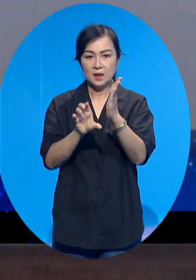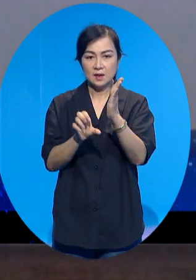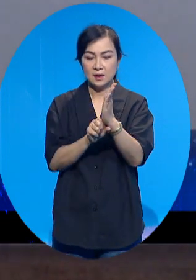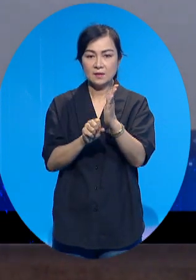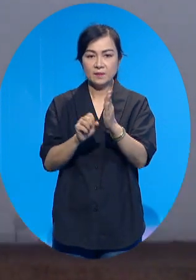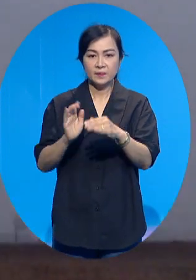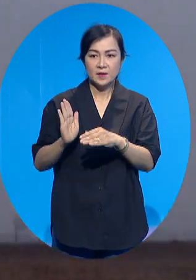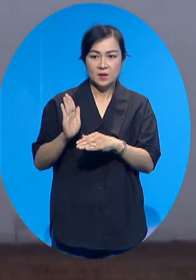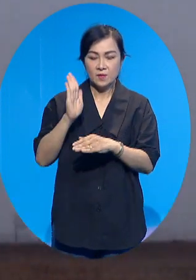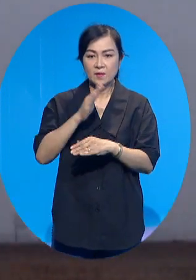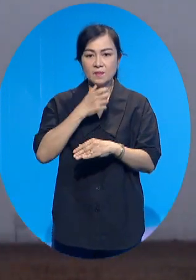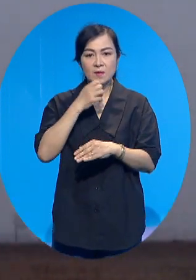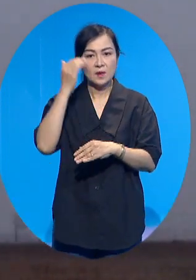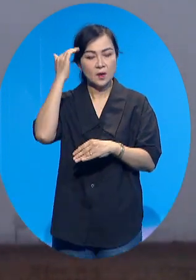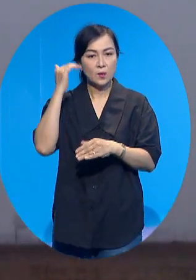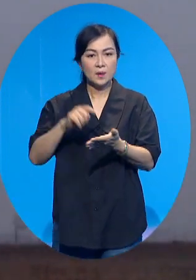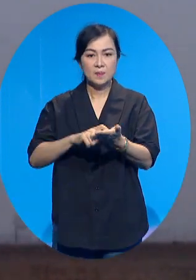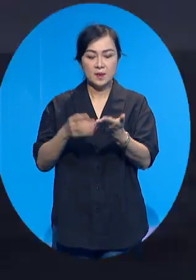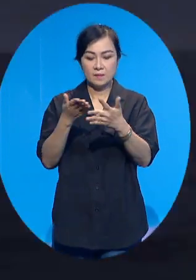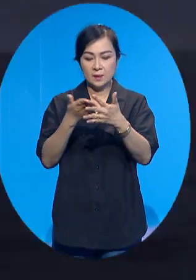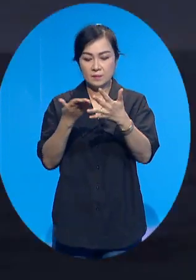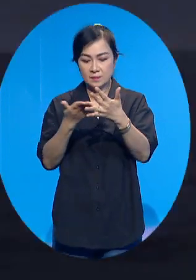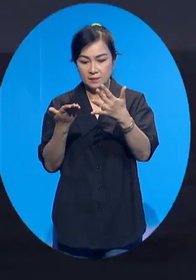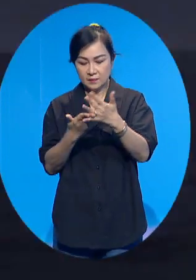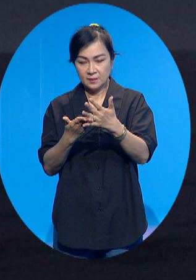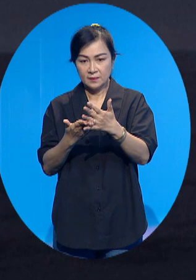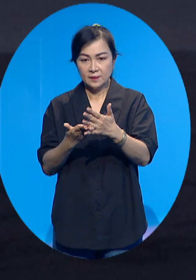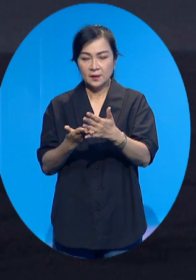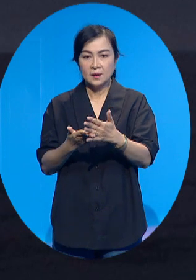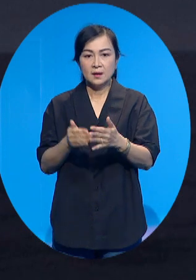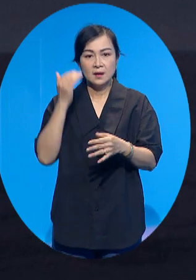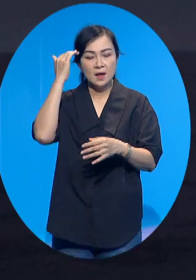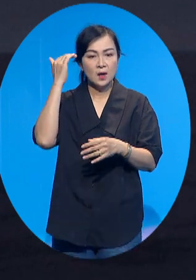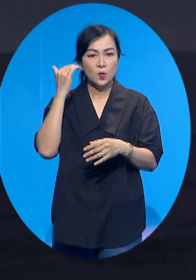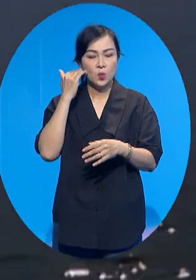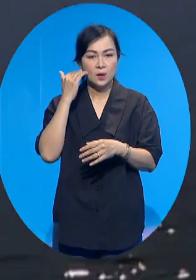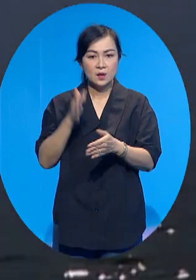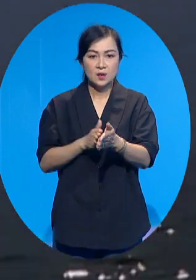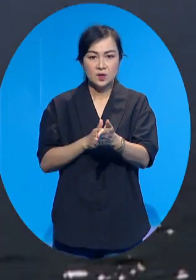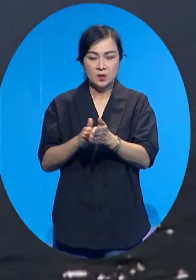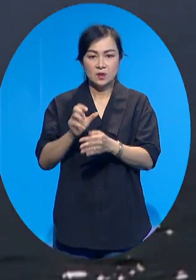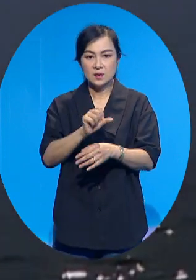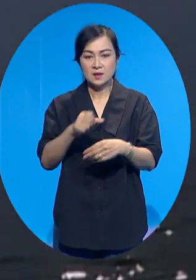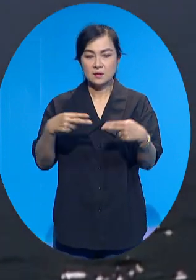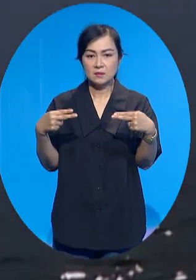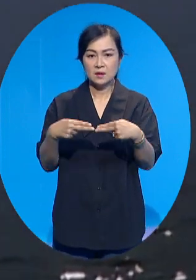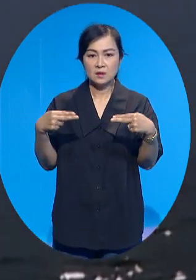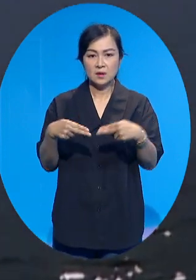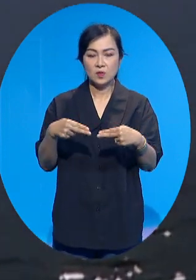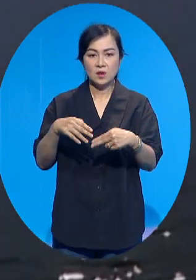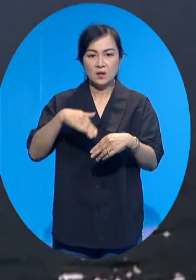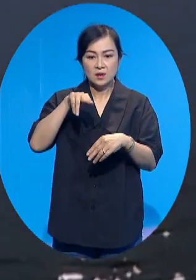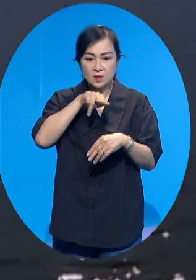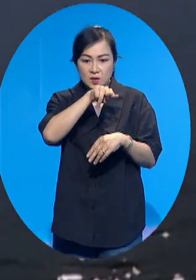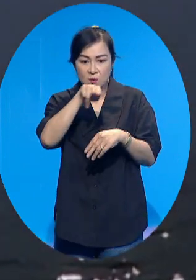phóng đang được cơ quan tình báo Hàn Quốc và Mỹ phân tích. Hiện Hội đồng Tham mưu trưởng Liên quân Hàn Quốc đang duy trì trạng thái sẵn sàng chiến đấu và tăng cường